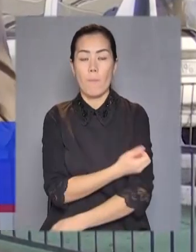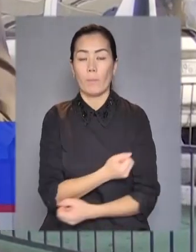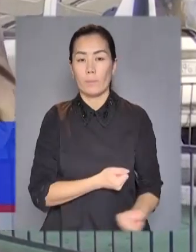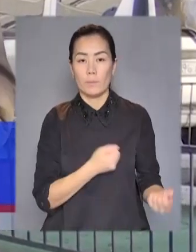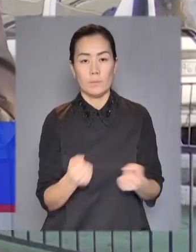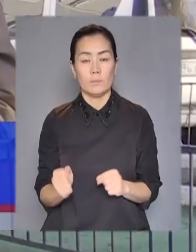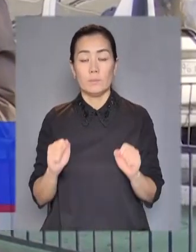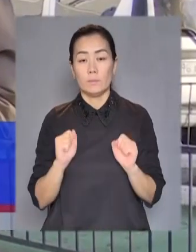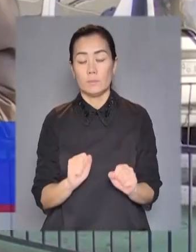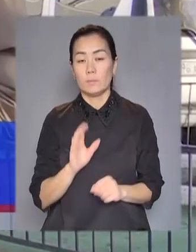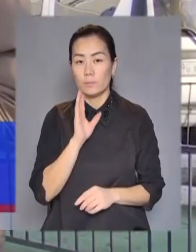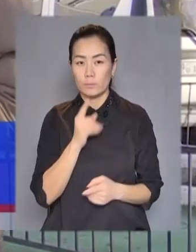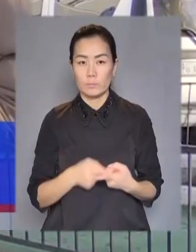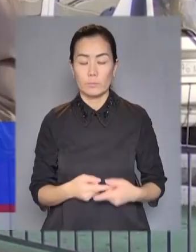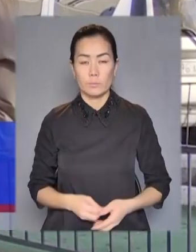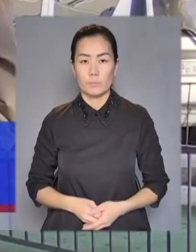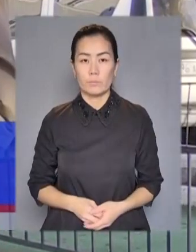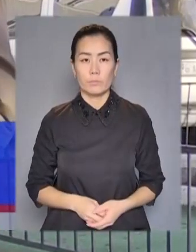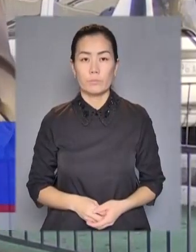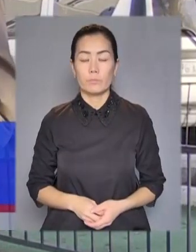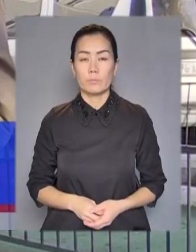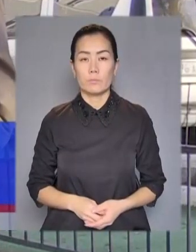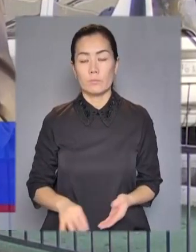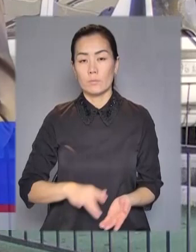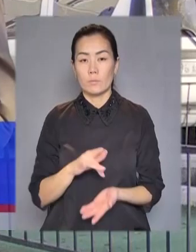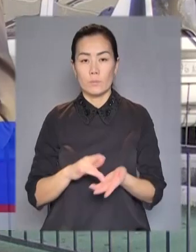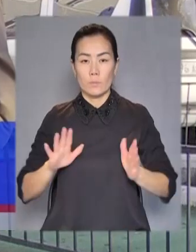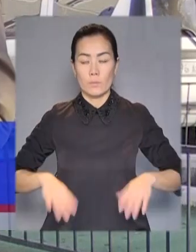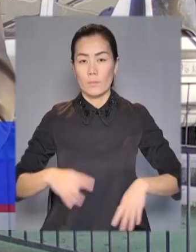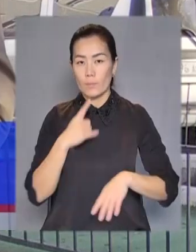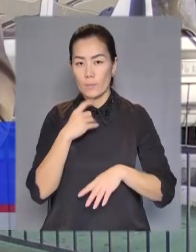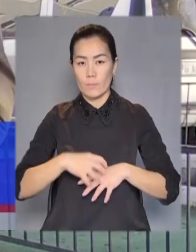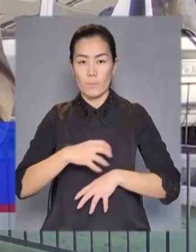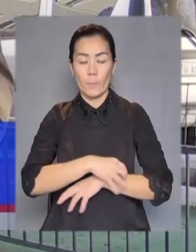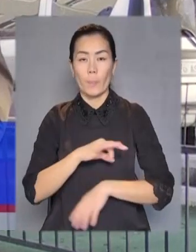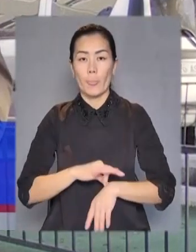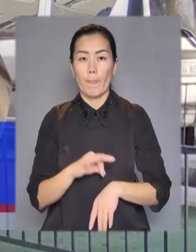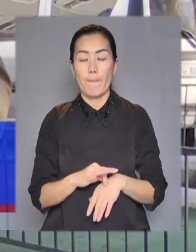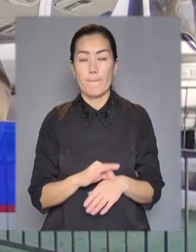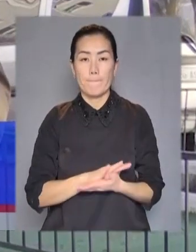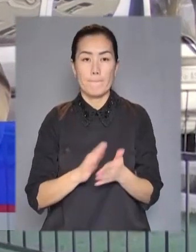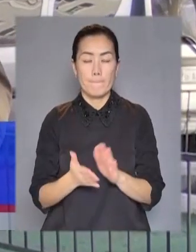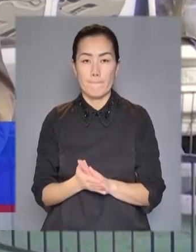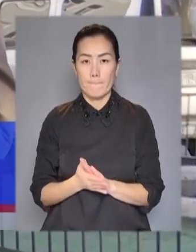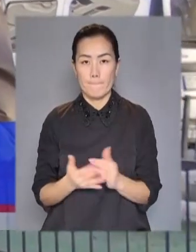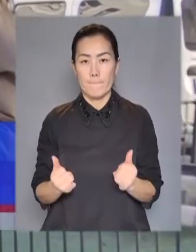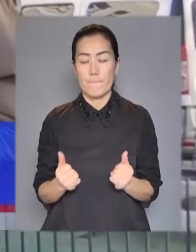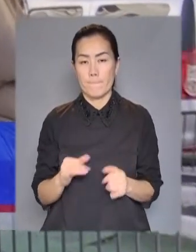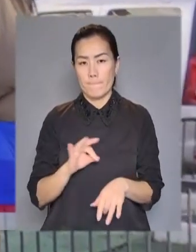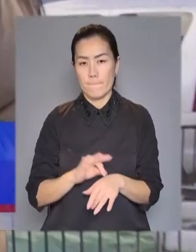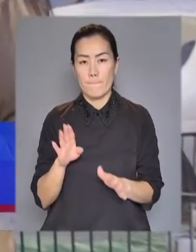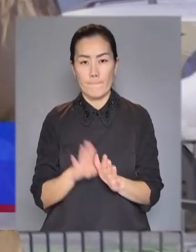қызылшадан қорғайды ма? Енді қазір Атырау облысында қызылша ауруының эпидемиологиялық ахуалы